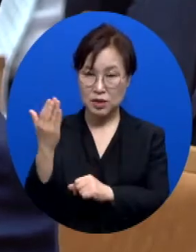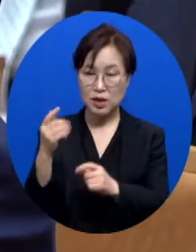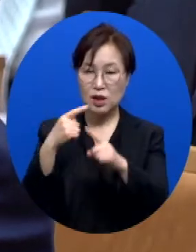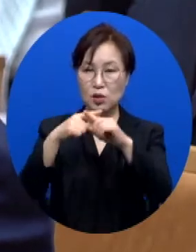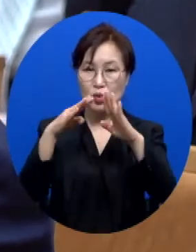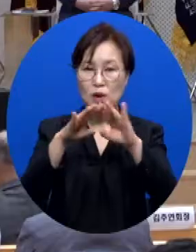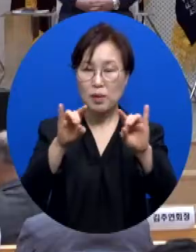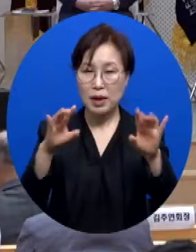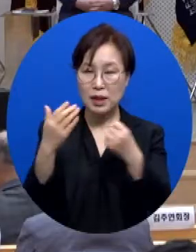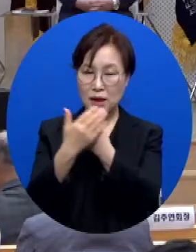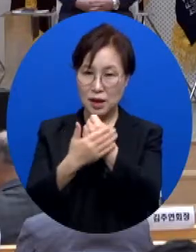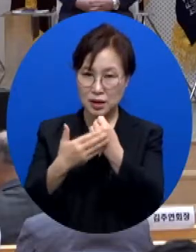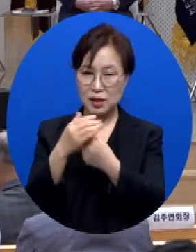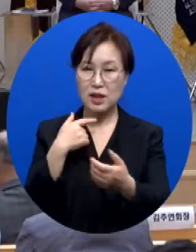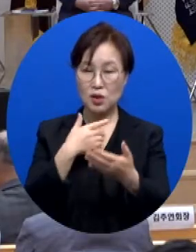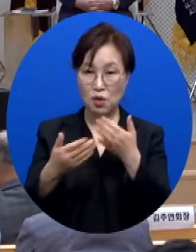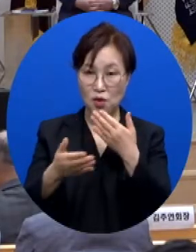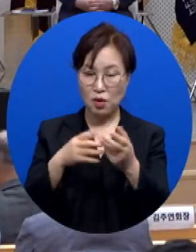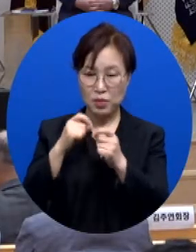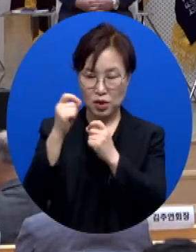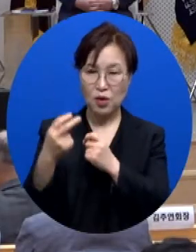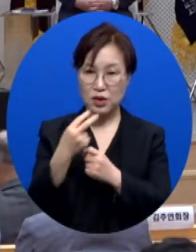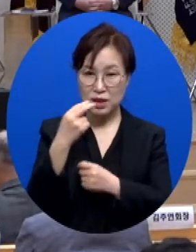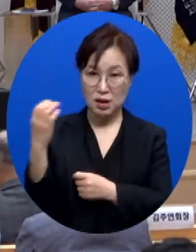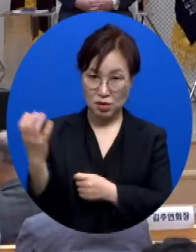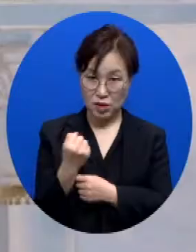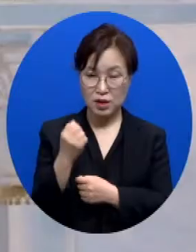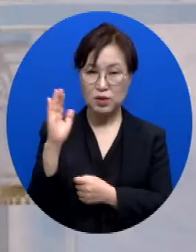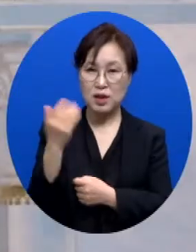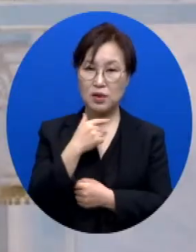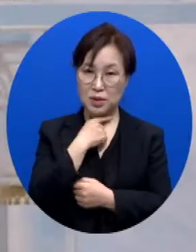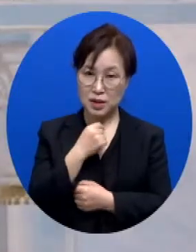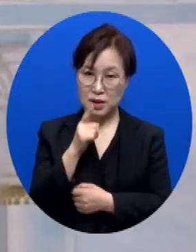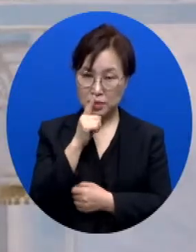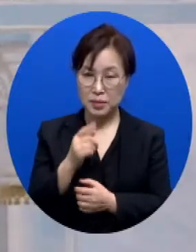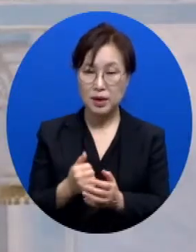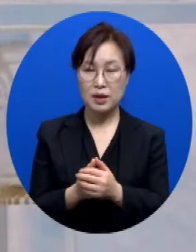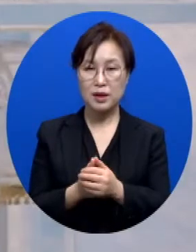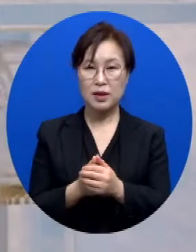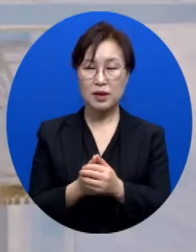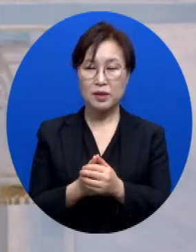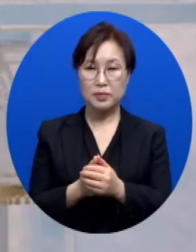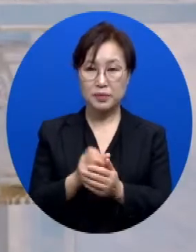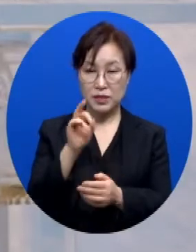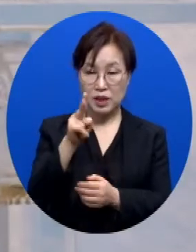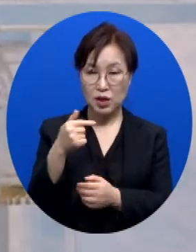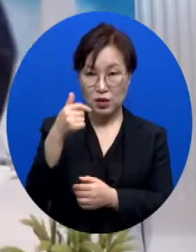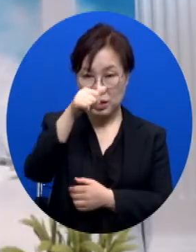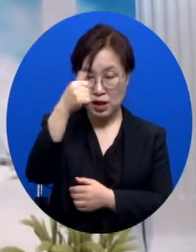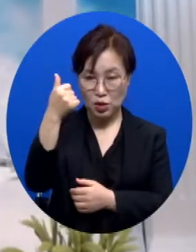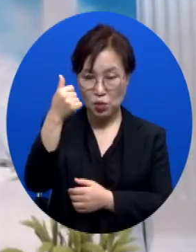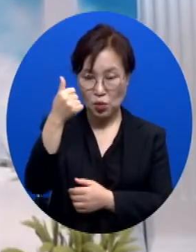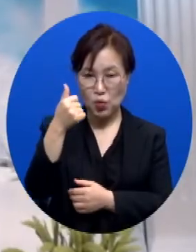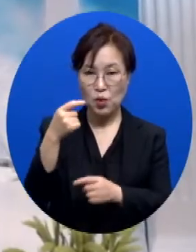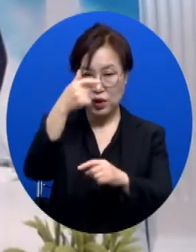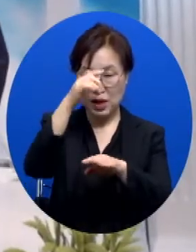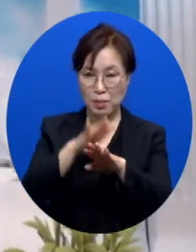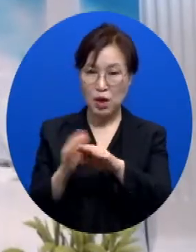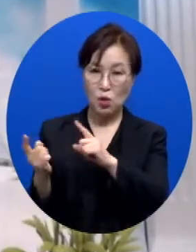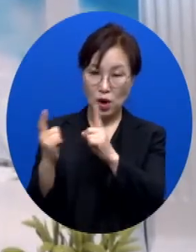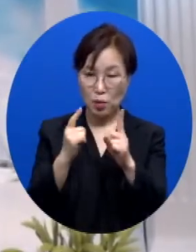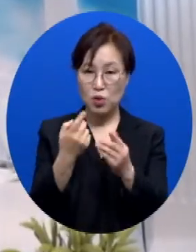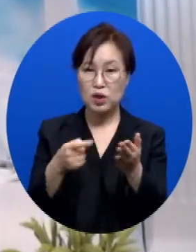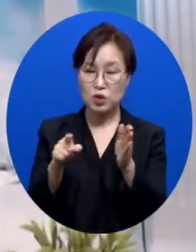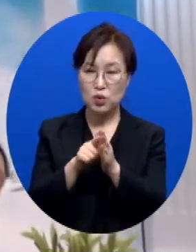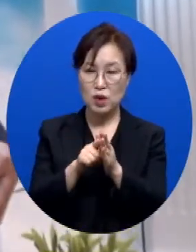경험하고 영생을 소유하기 바란다 고 말했습니다 이어 대회 장영규 철 장로가 예배 회복을 위한 비 정교의